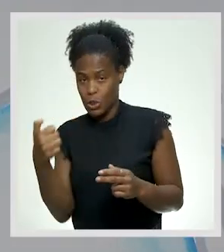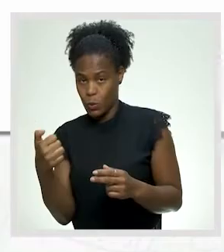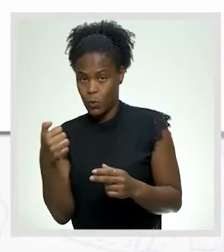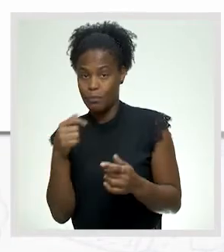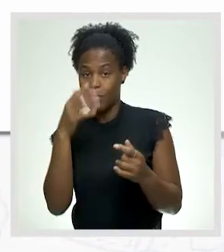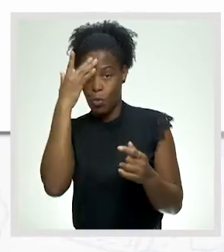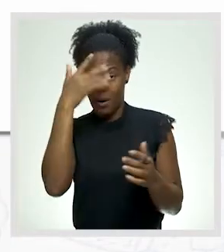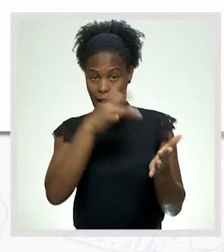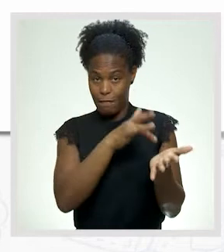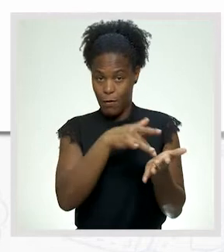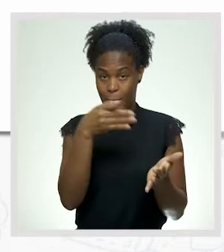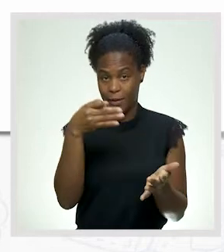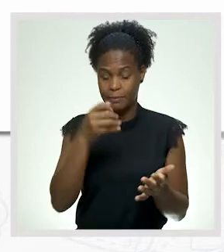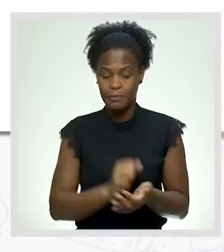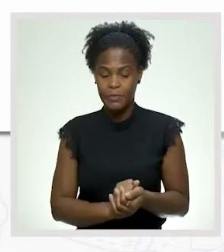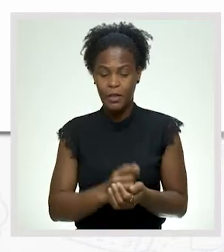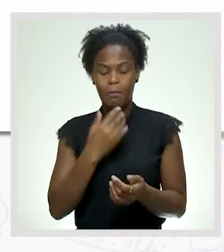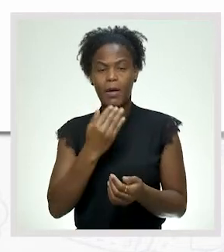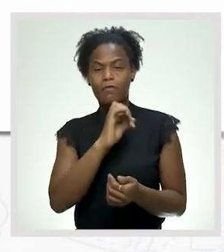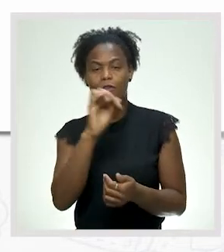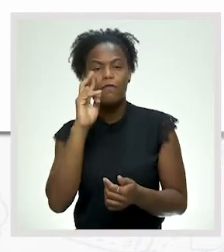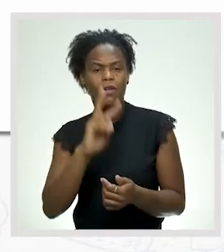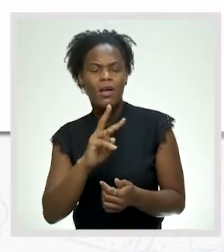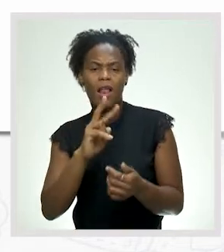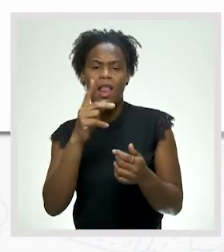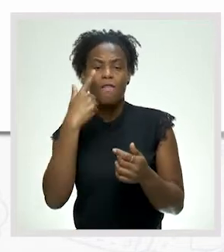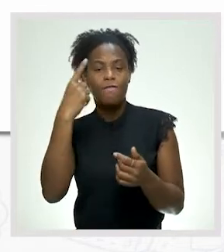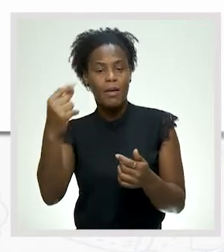demande d'observer les verbes dans les phrases suivantes